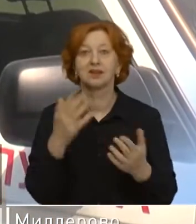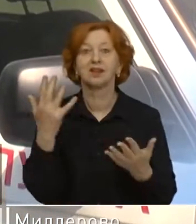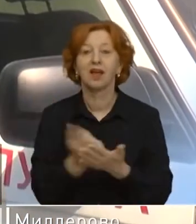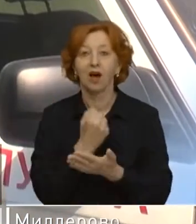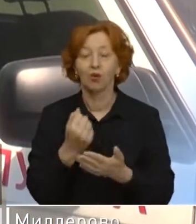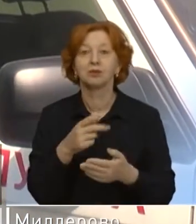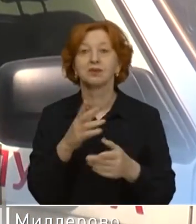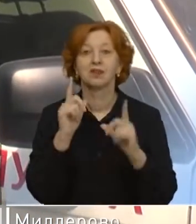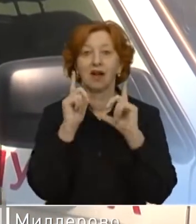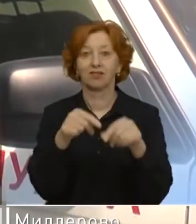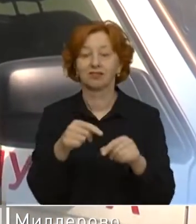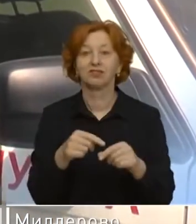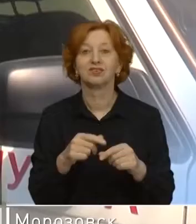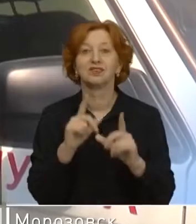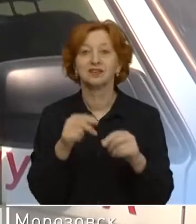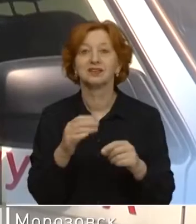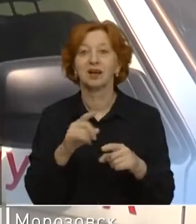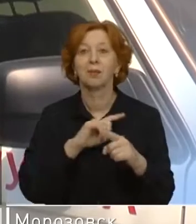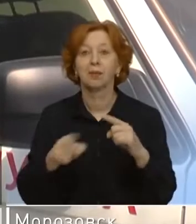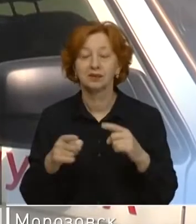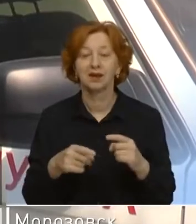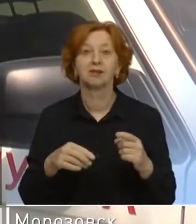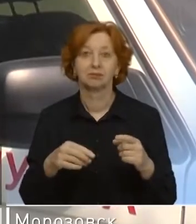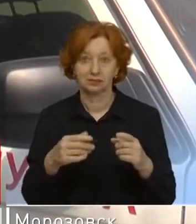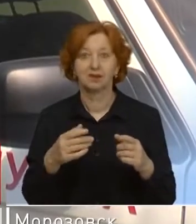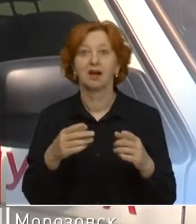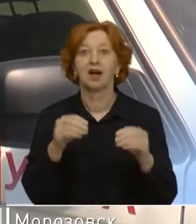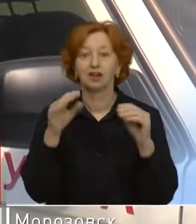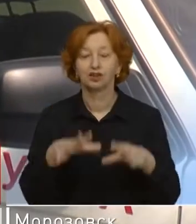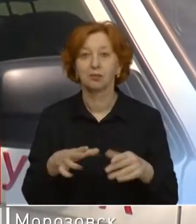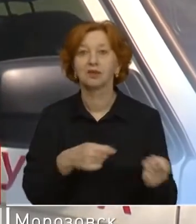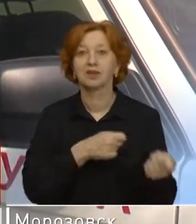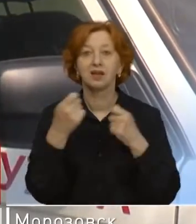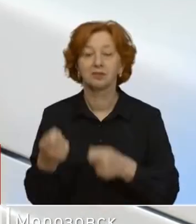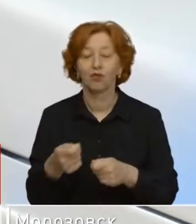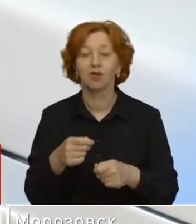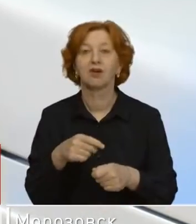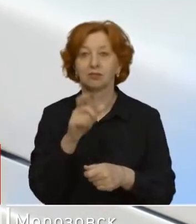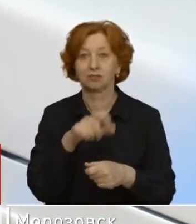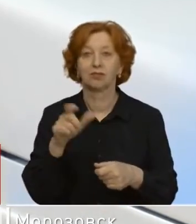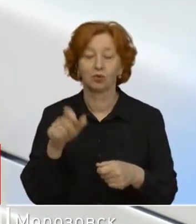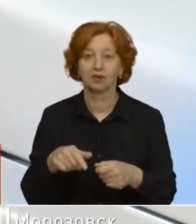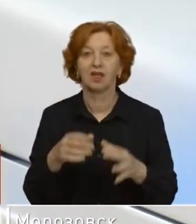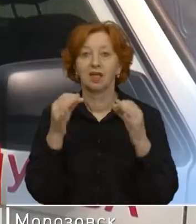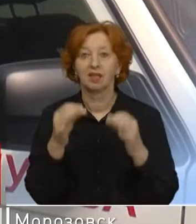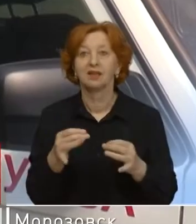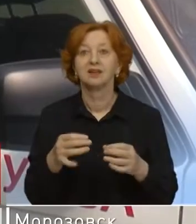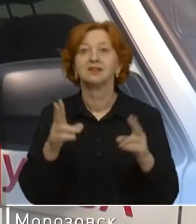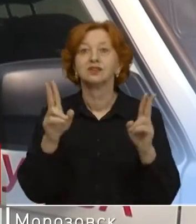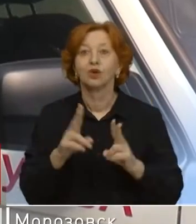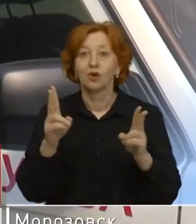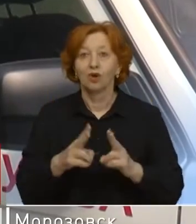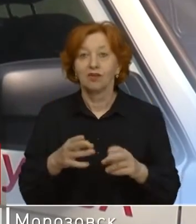находимся на вызове, и быстрее все это транспортировка больных в районный центр. В таблетке очень было